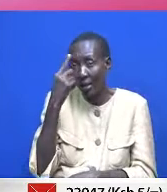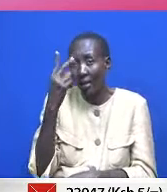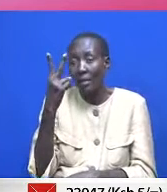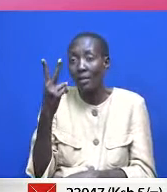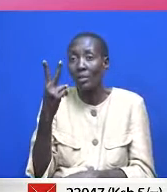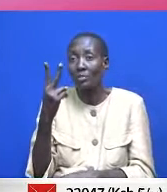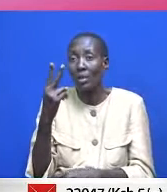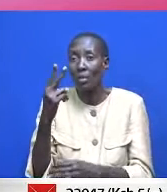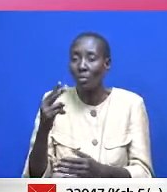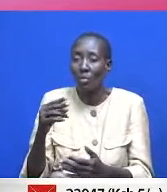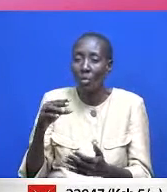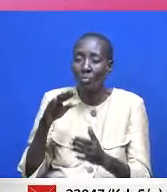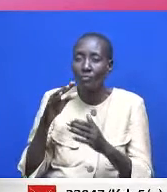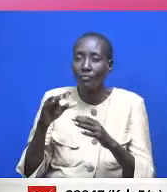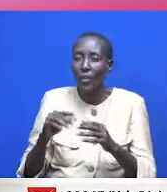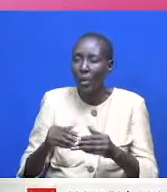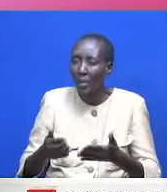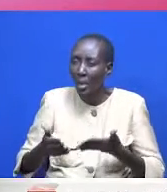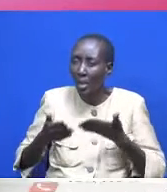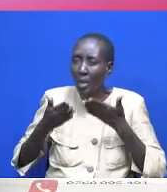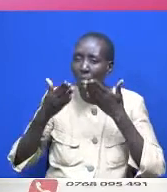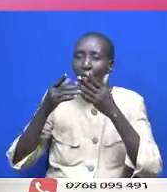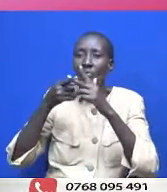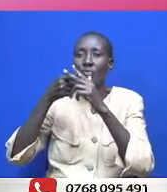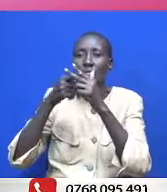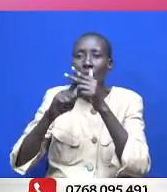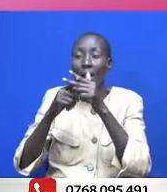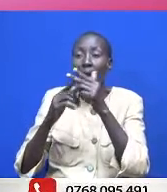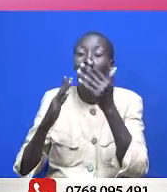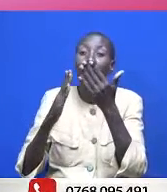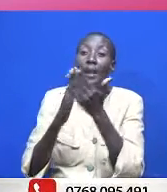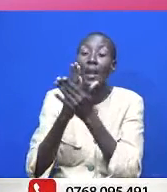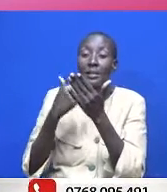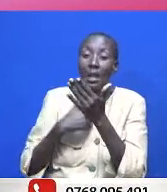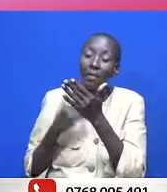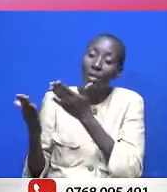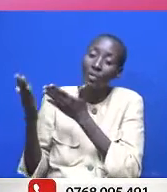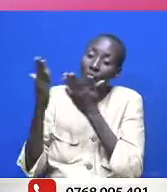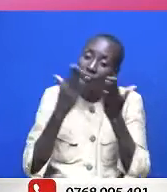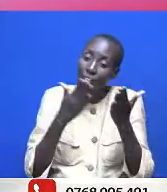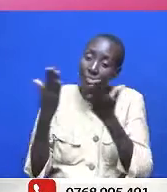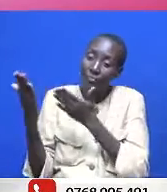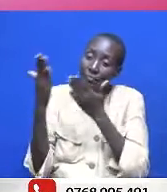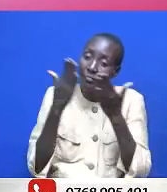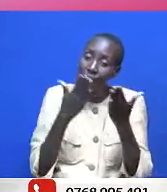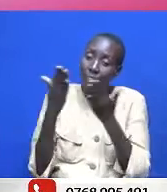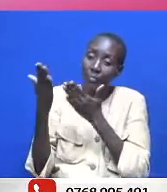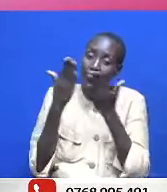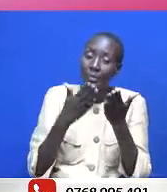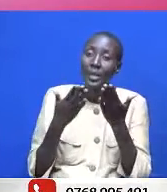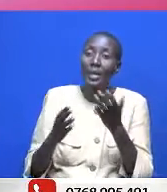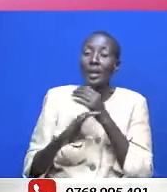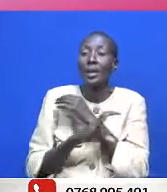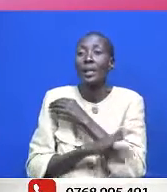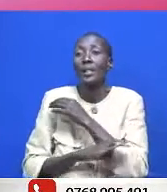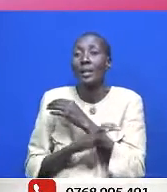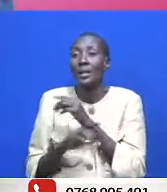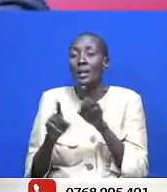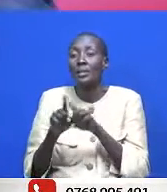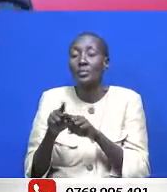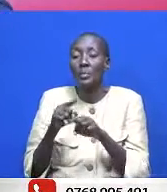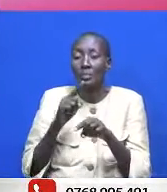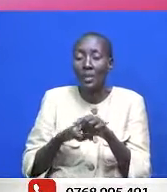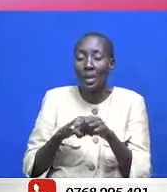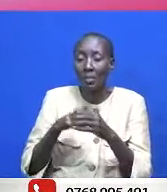kubwa sana katika mambo ya viwanda. Na wako na haki ya kuleta hizo bidhaa zao hapa. Hata wakishalipisha kodi, lakini